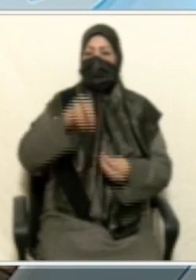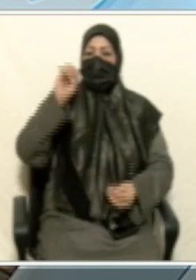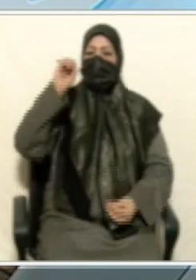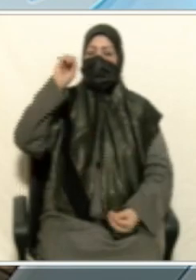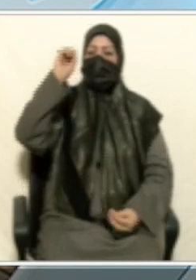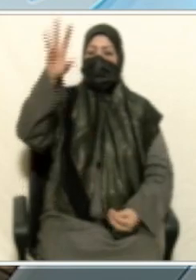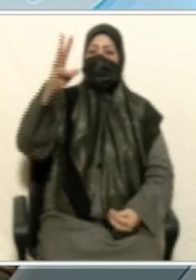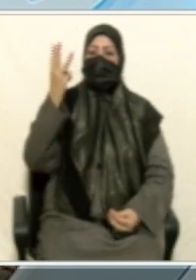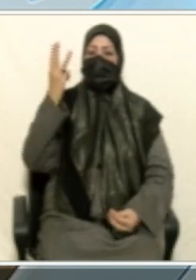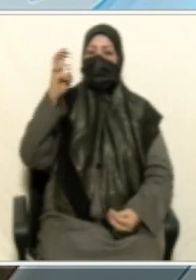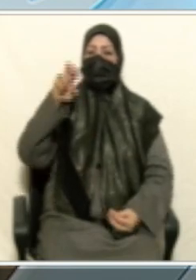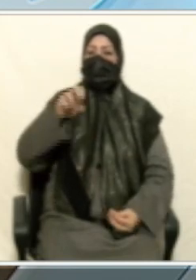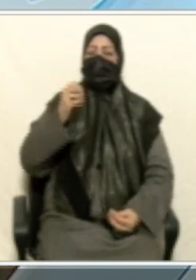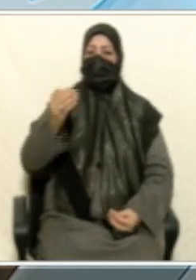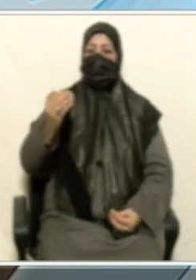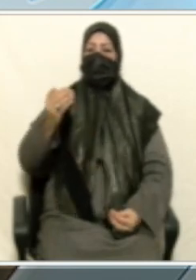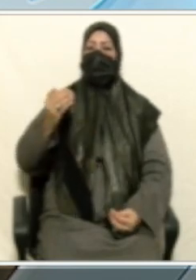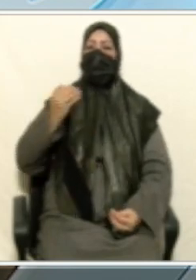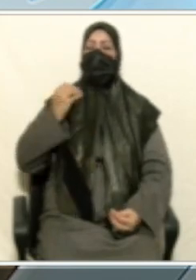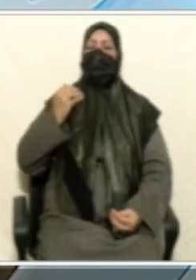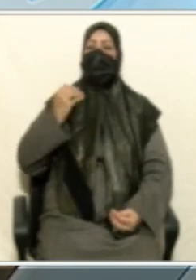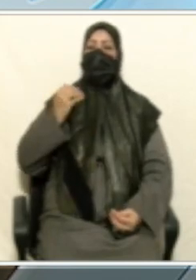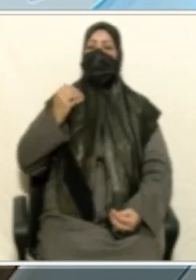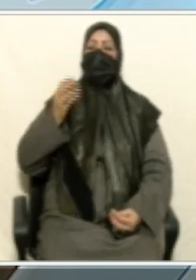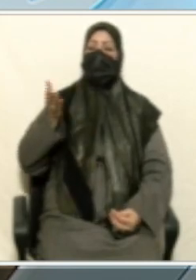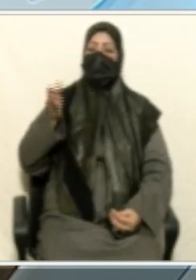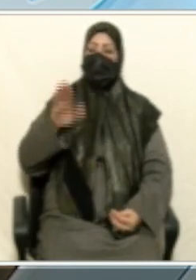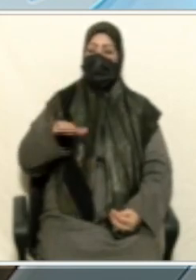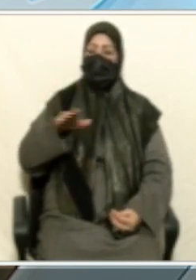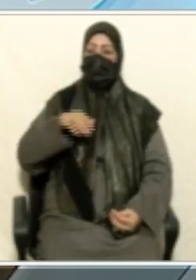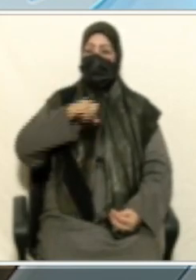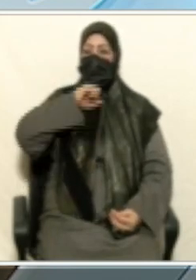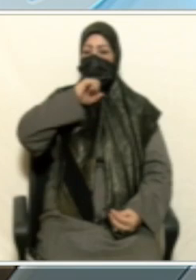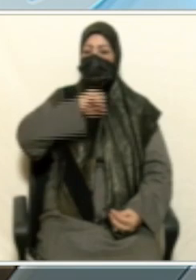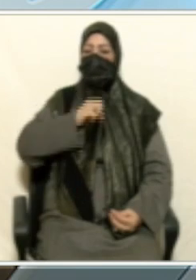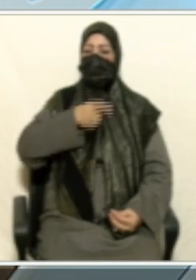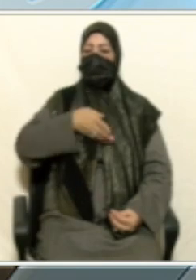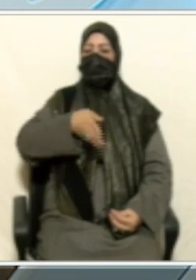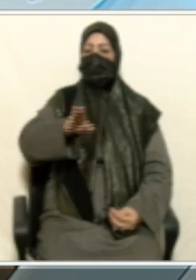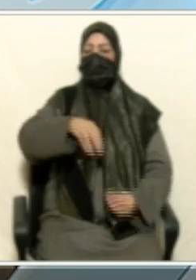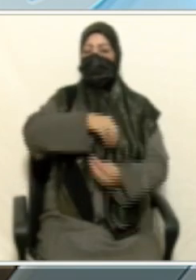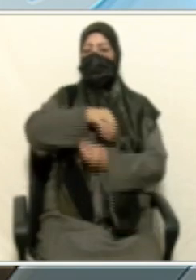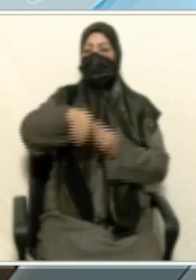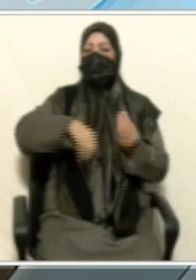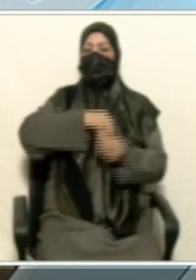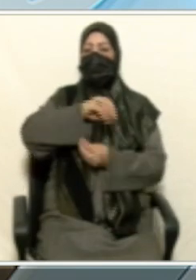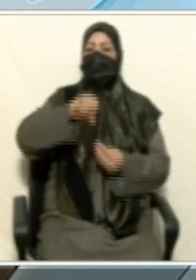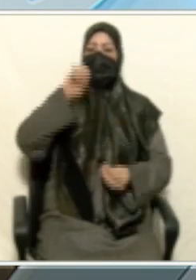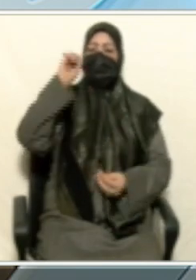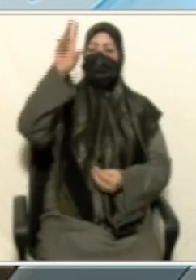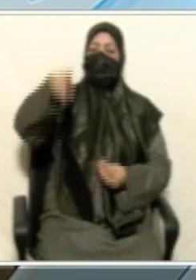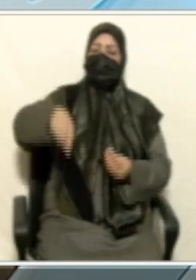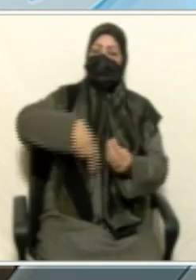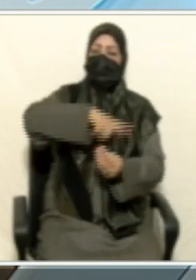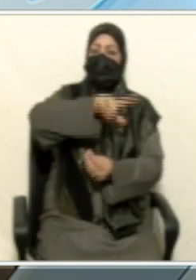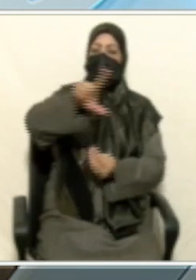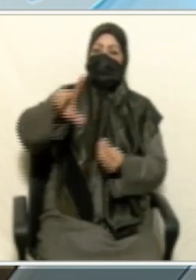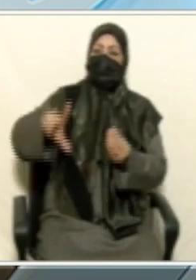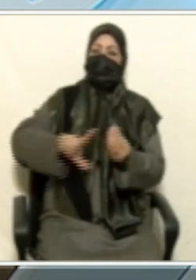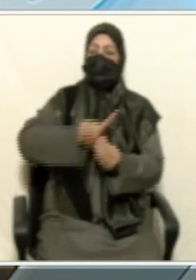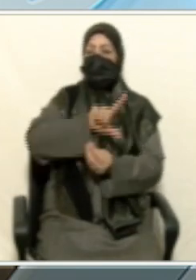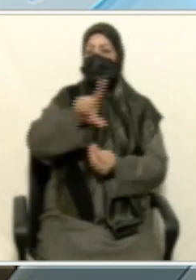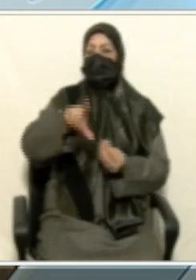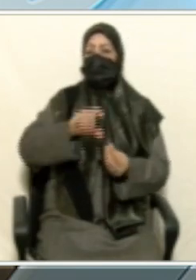يموت ب83 يوما جاءها حاجا وطاف حول الكعبة وقال صلوات ربي وهو يطوف والله إني